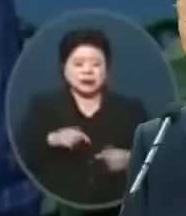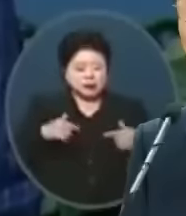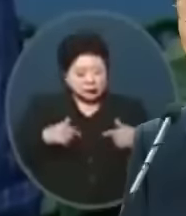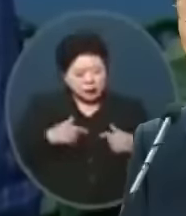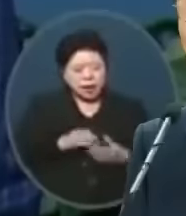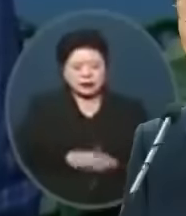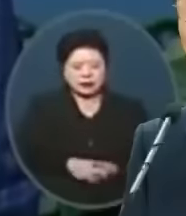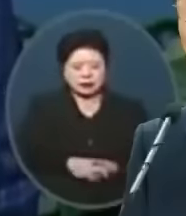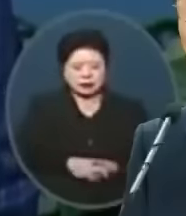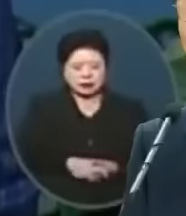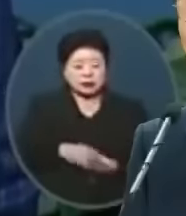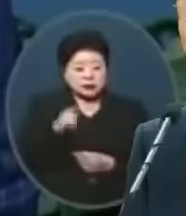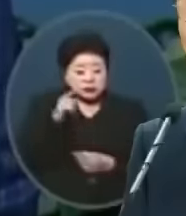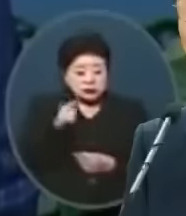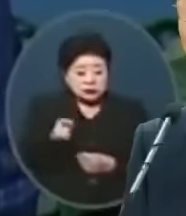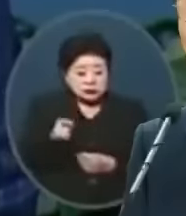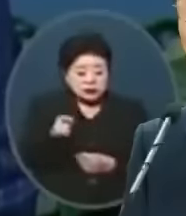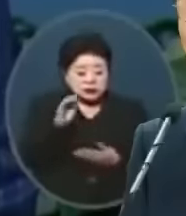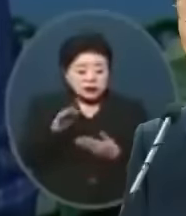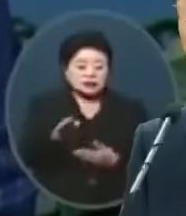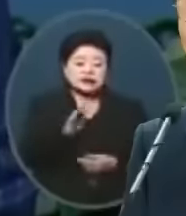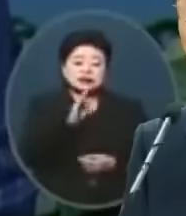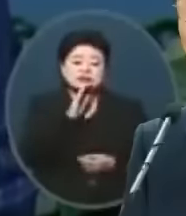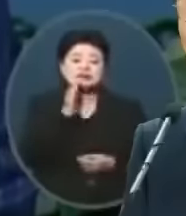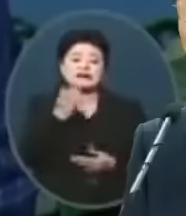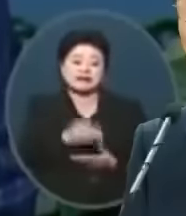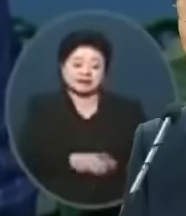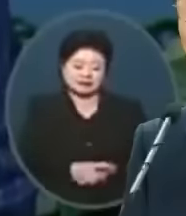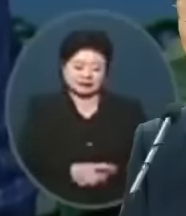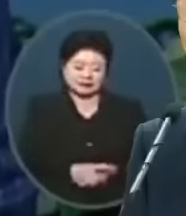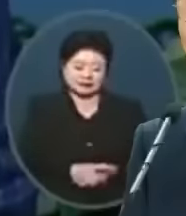기뻐하면 그것이 나중에 진짜가 되고 말인 것입니다.